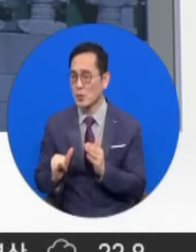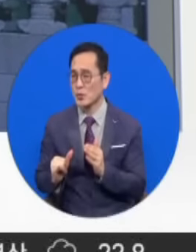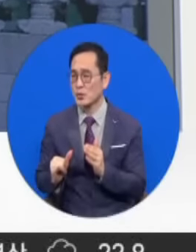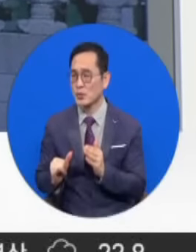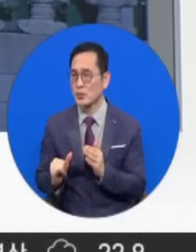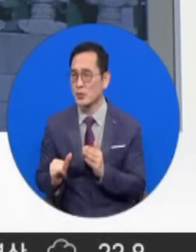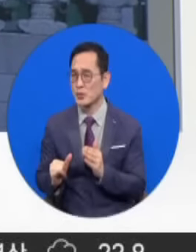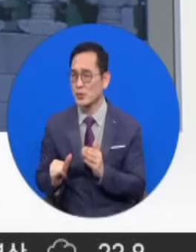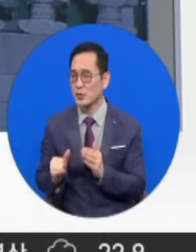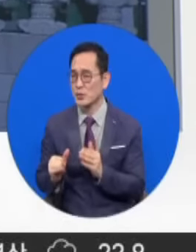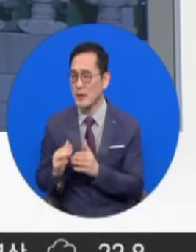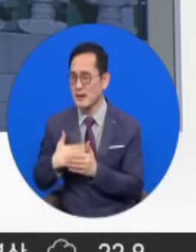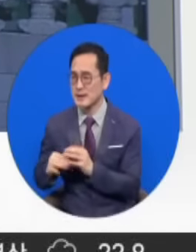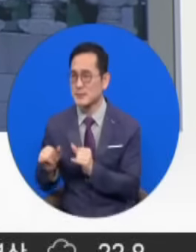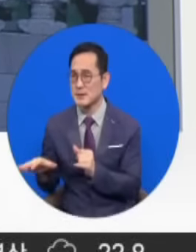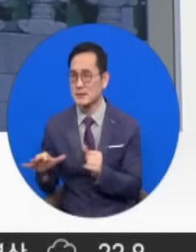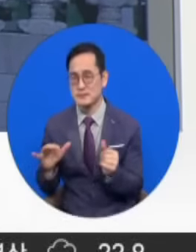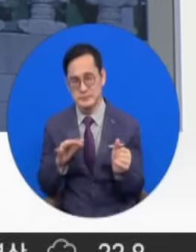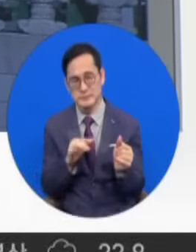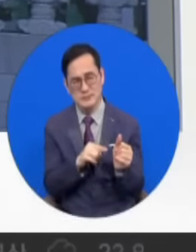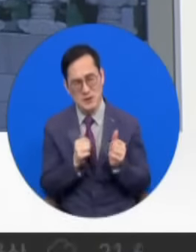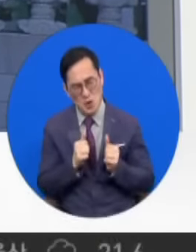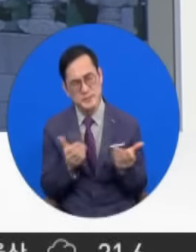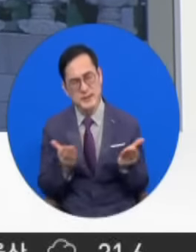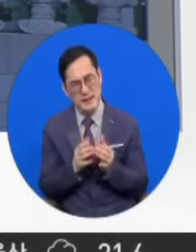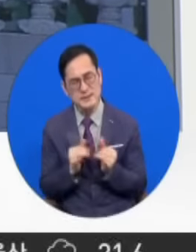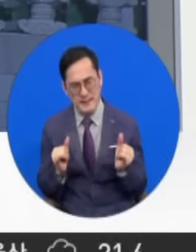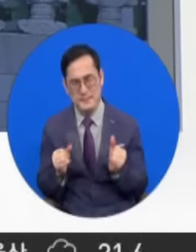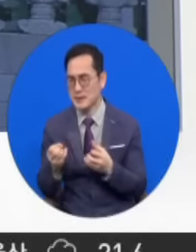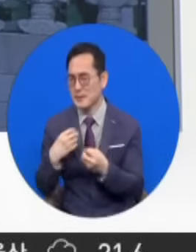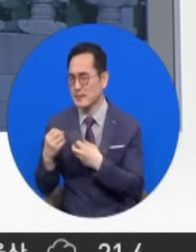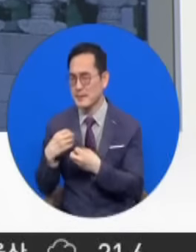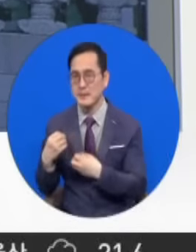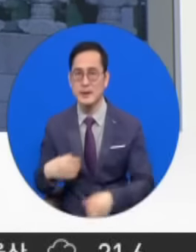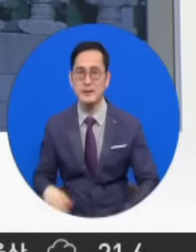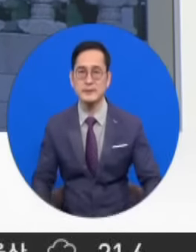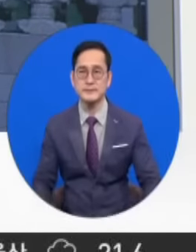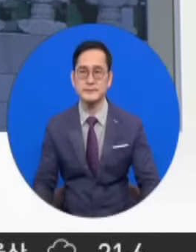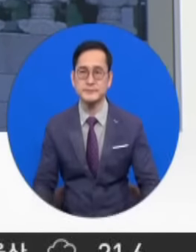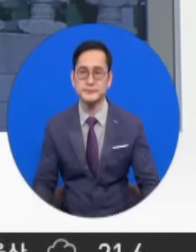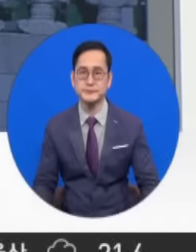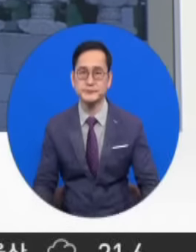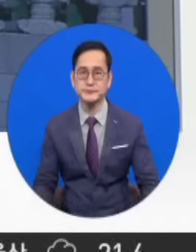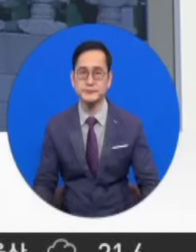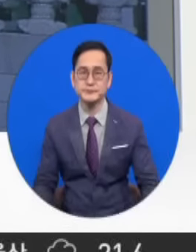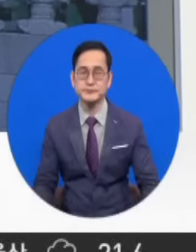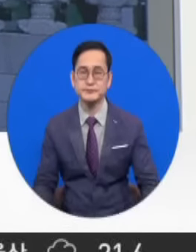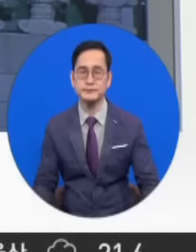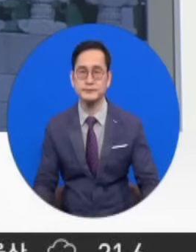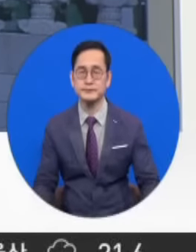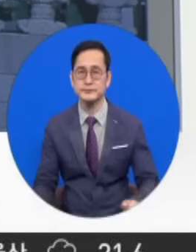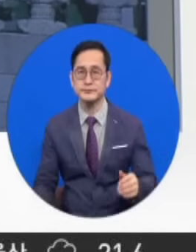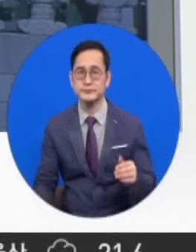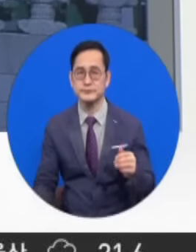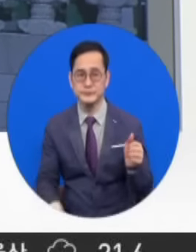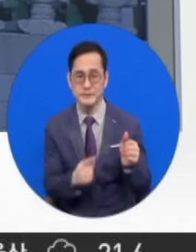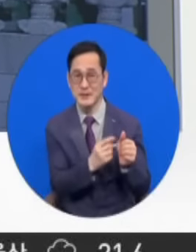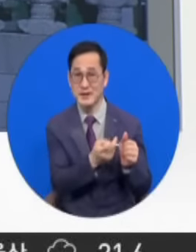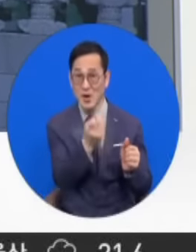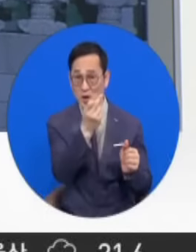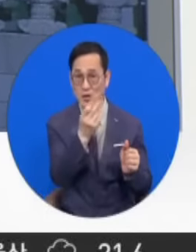대해 사명감을 갖고 한결같이 열심히 일하는 사람이었다고 입을 모았다. 김 사무관의 형 김모 씨는